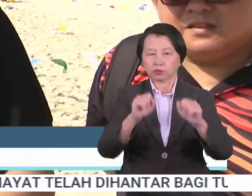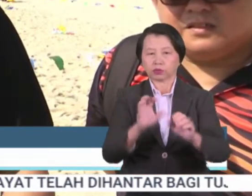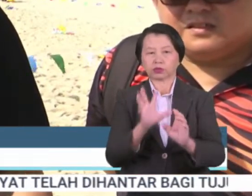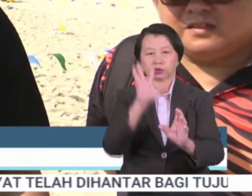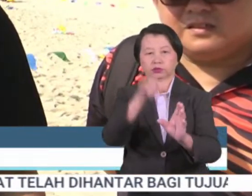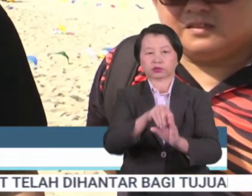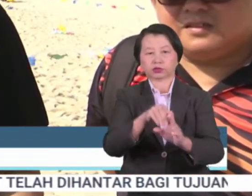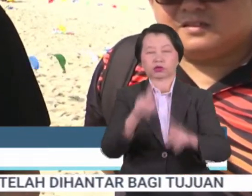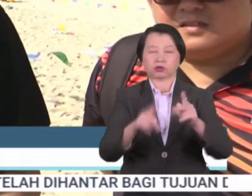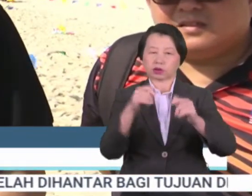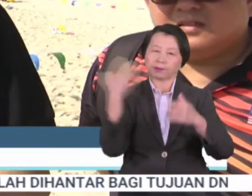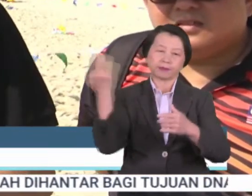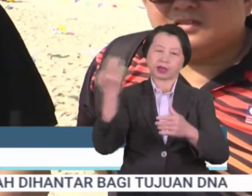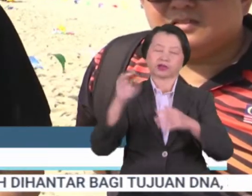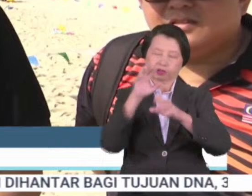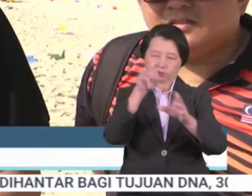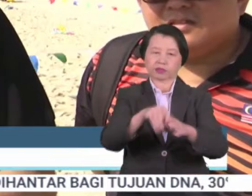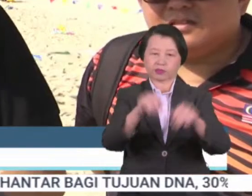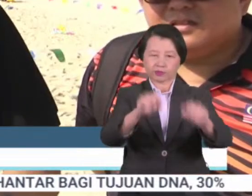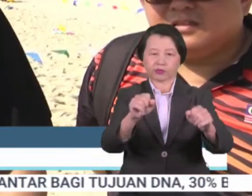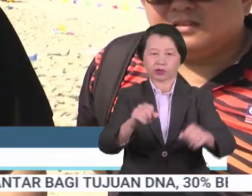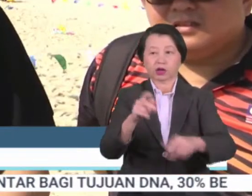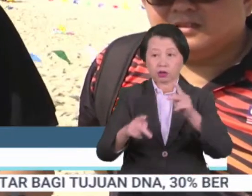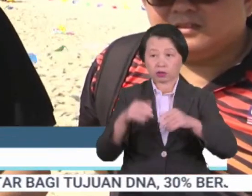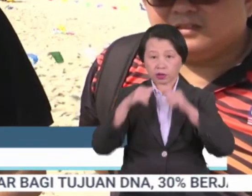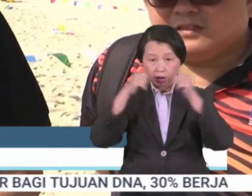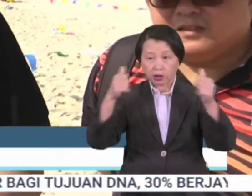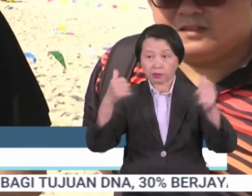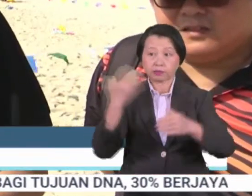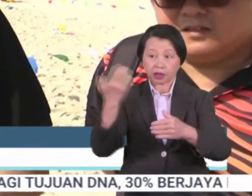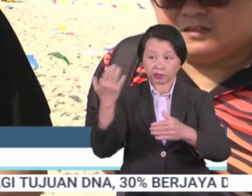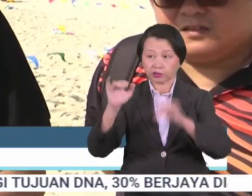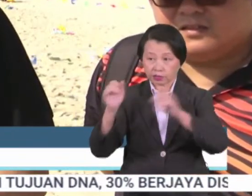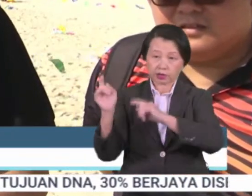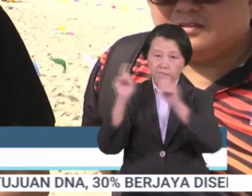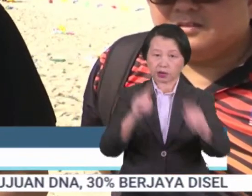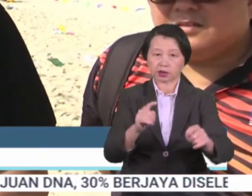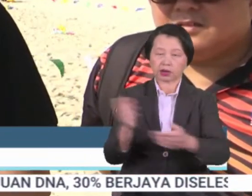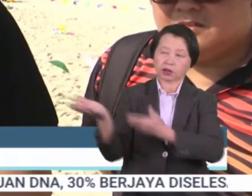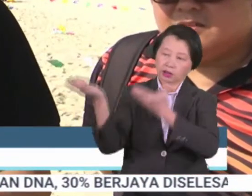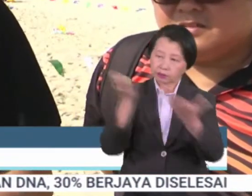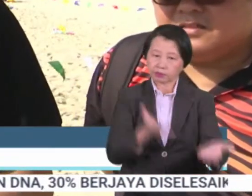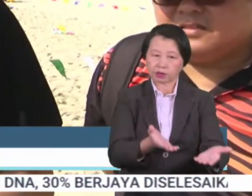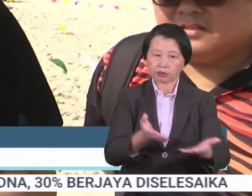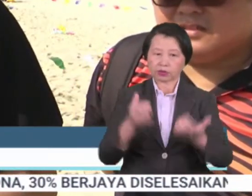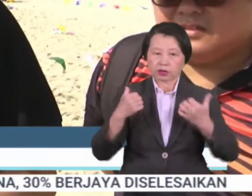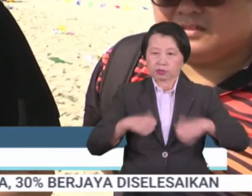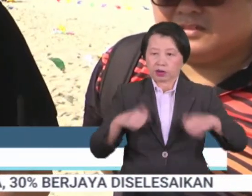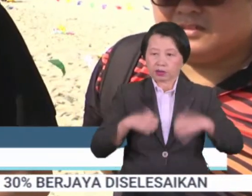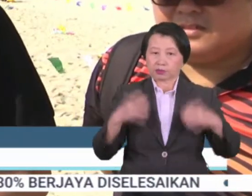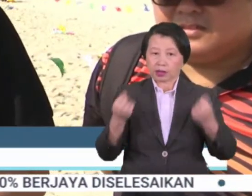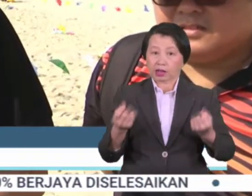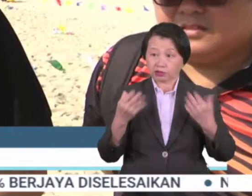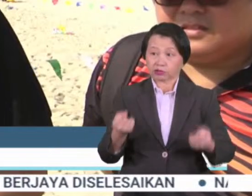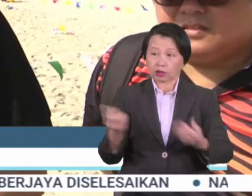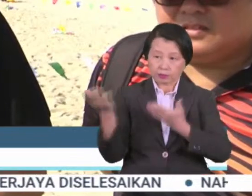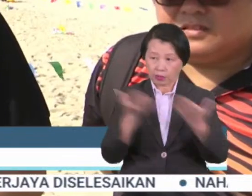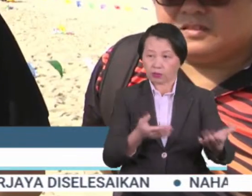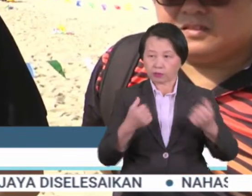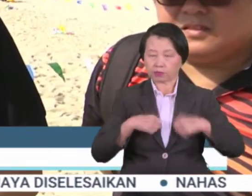disertai oleh orang awam jadi k orang awam yang nak datang pada hari ini harap bawa pakaian basahan